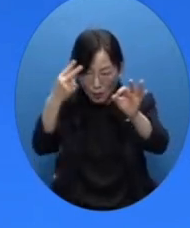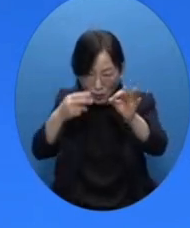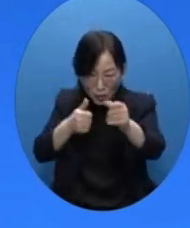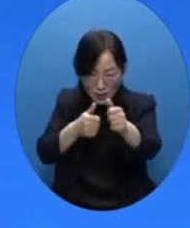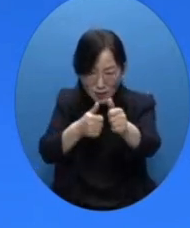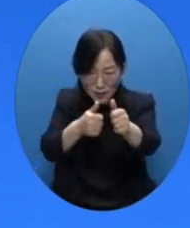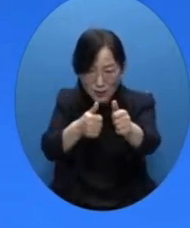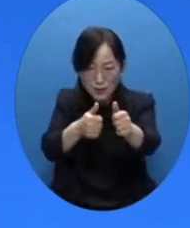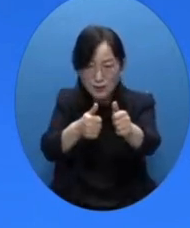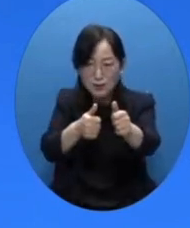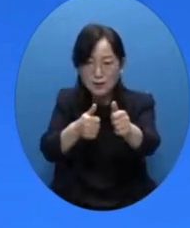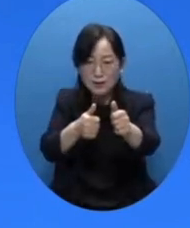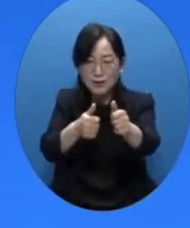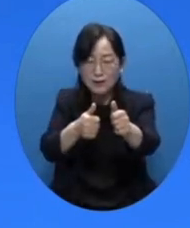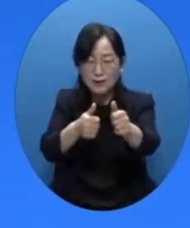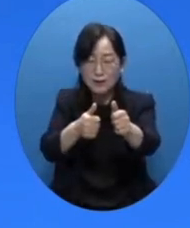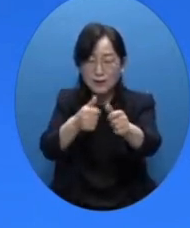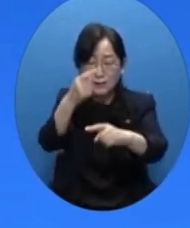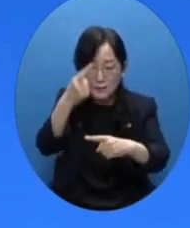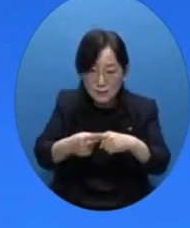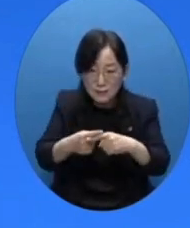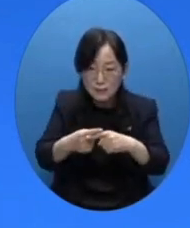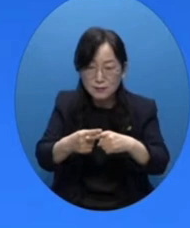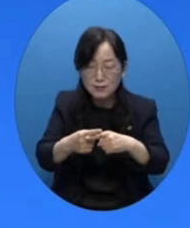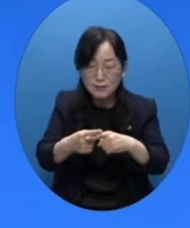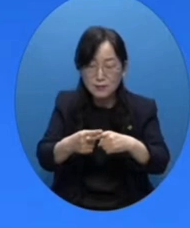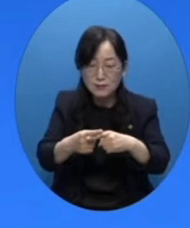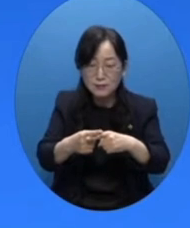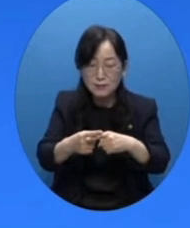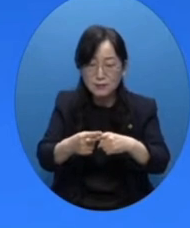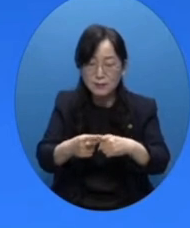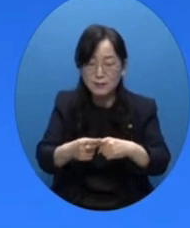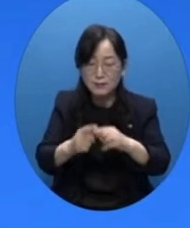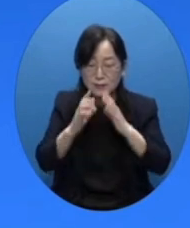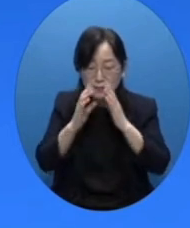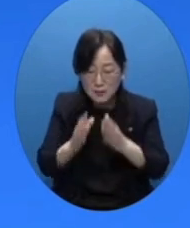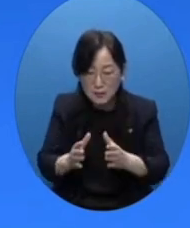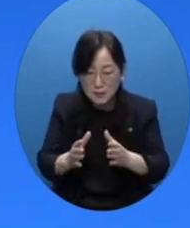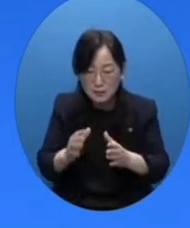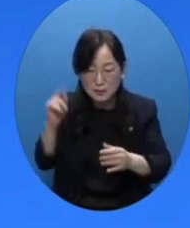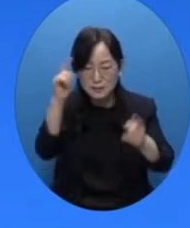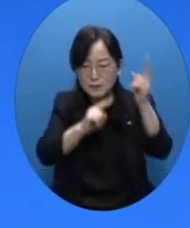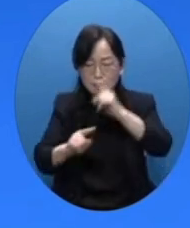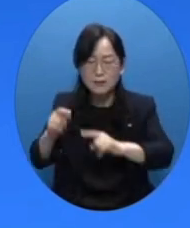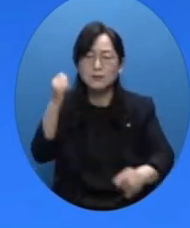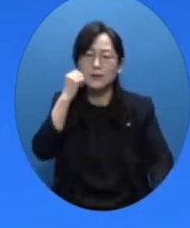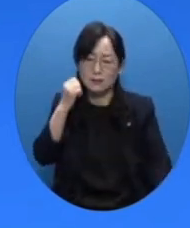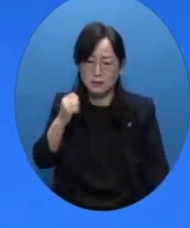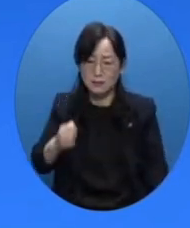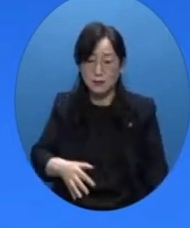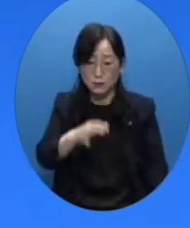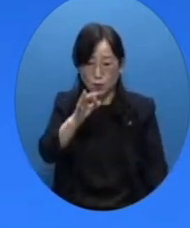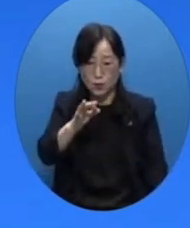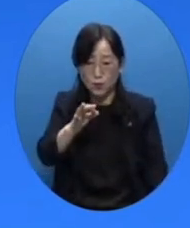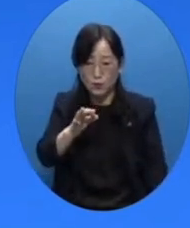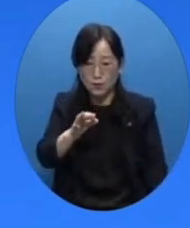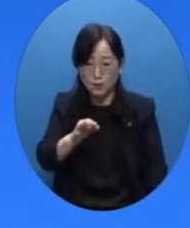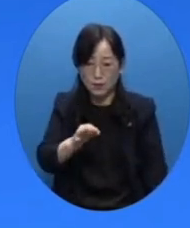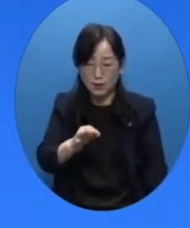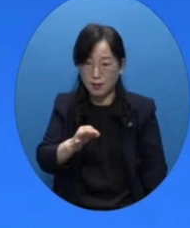인해 더 큰 절망과 상처를 할 때가 많습니다 물질이 전부가 아닙니다